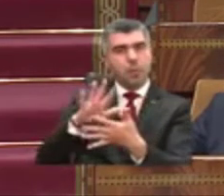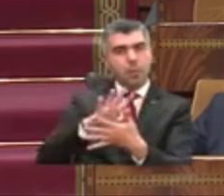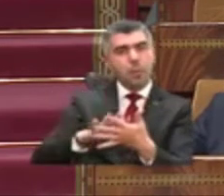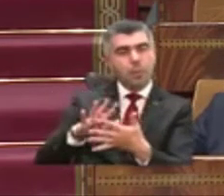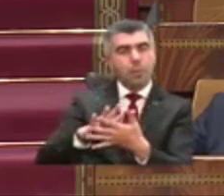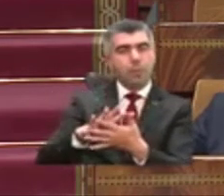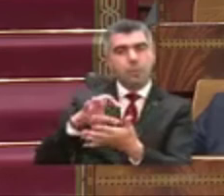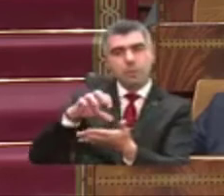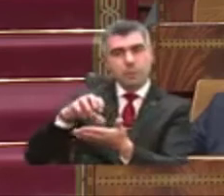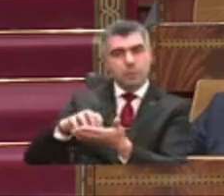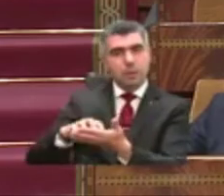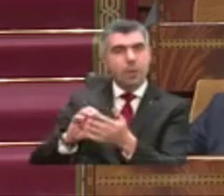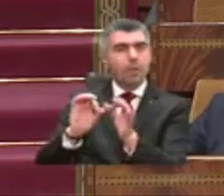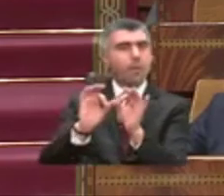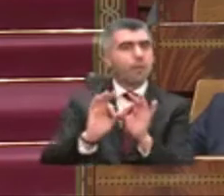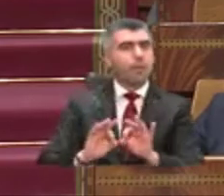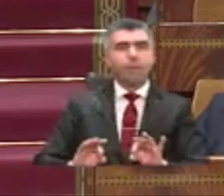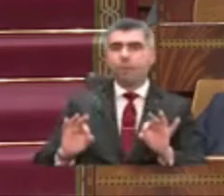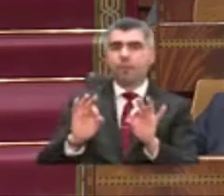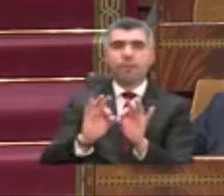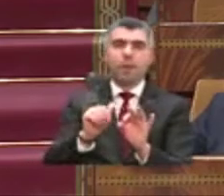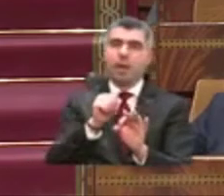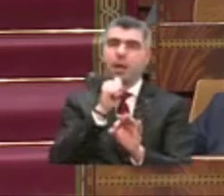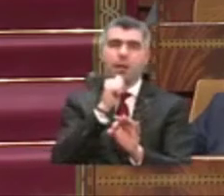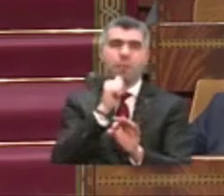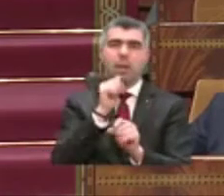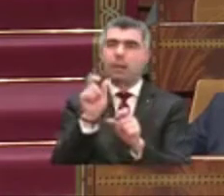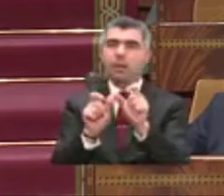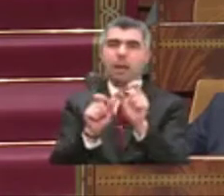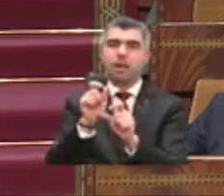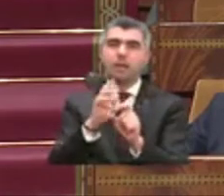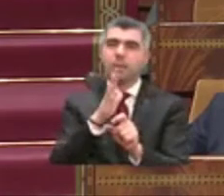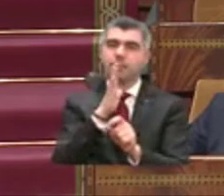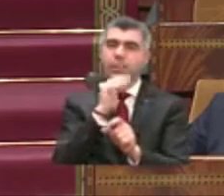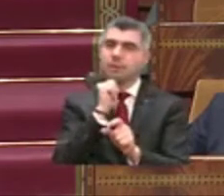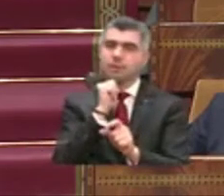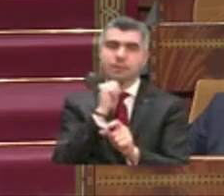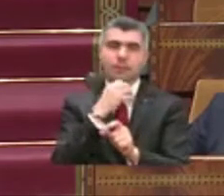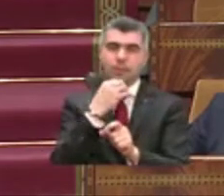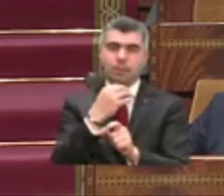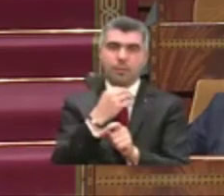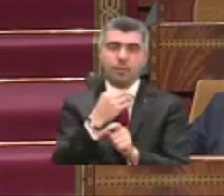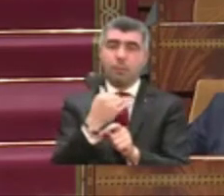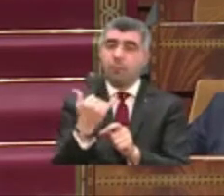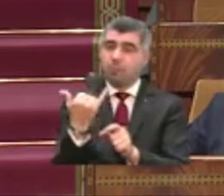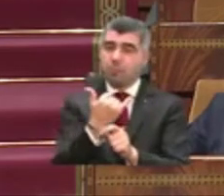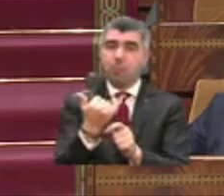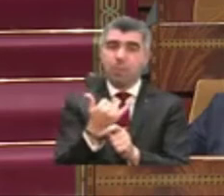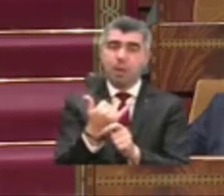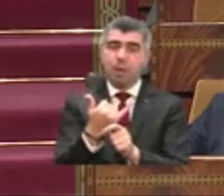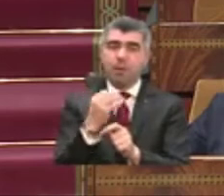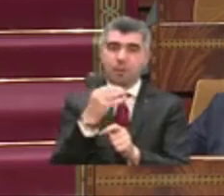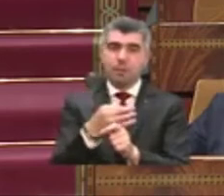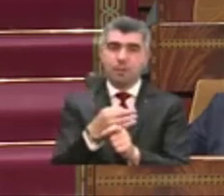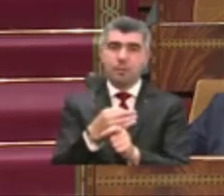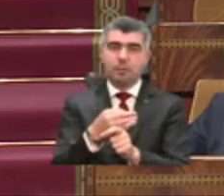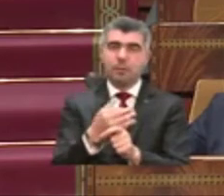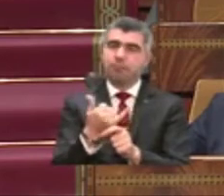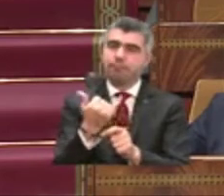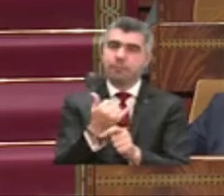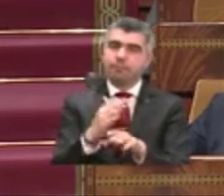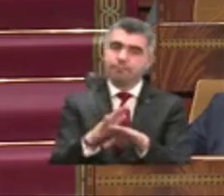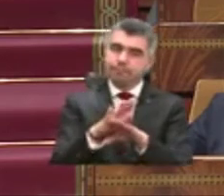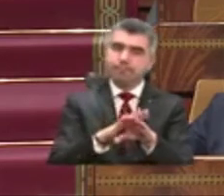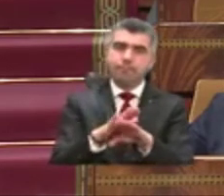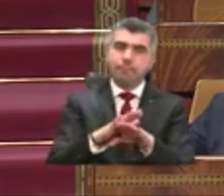مناطق كلها لا تتوفر على ماء شرب، وهذا حق مواطن، هما عندهم واحد دور اقتصادي كبير. لذلك الله يجازيكم بخير السيد